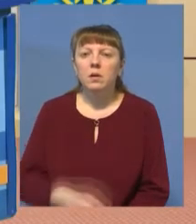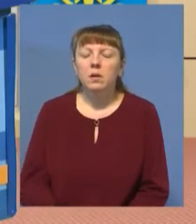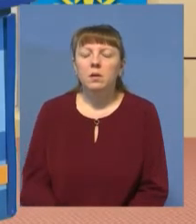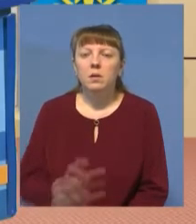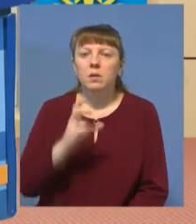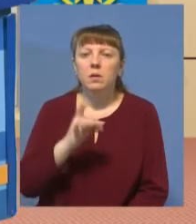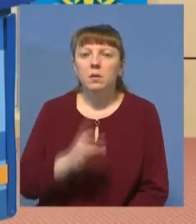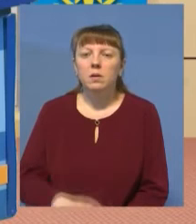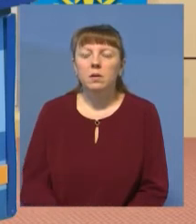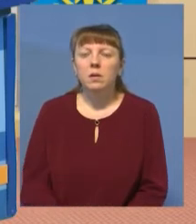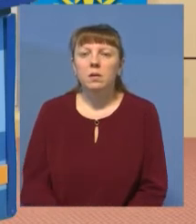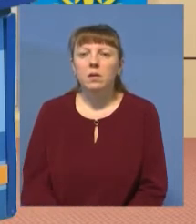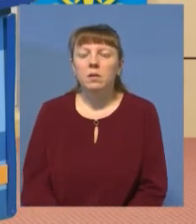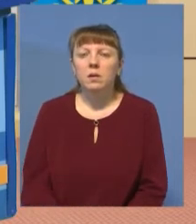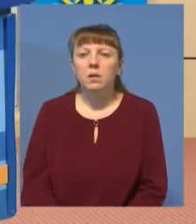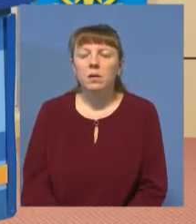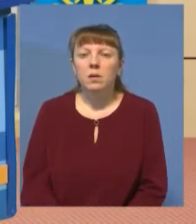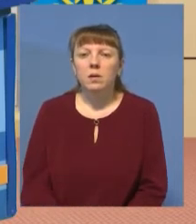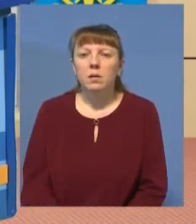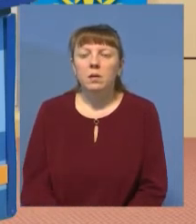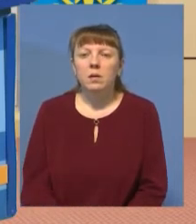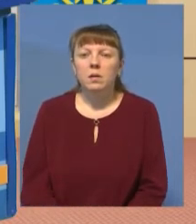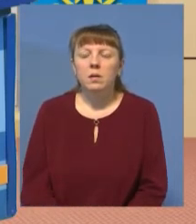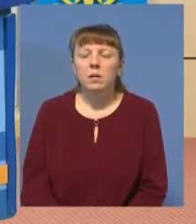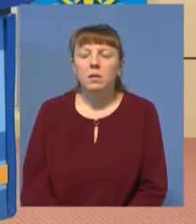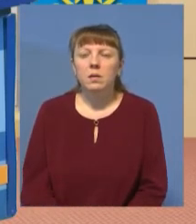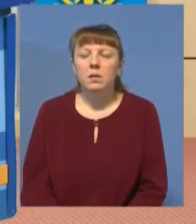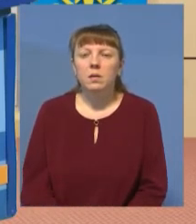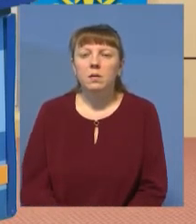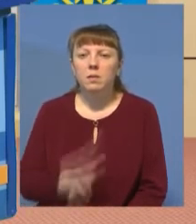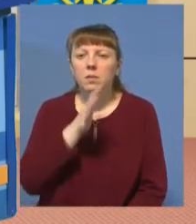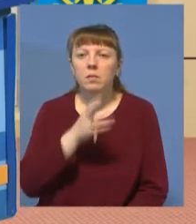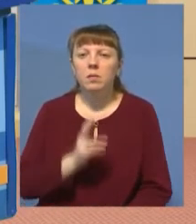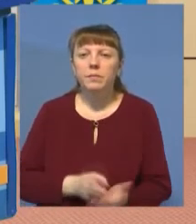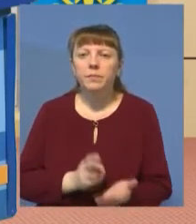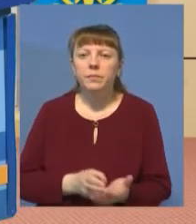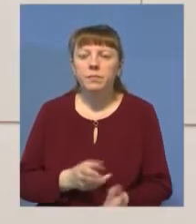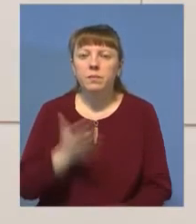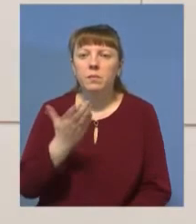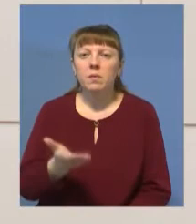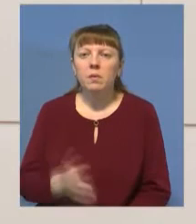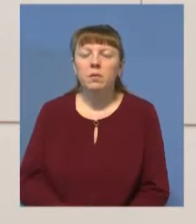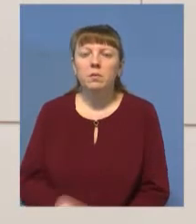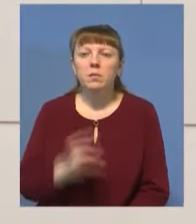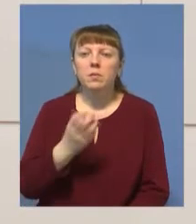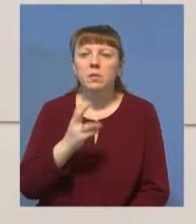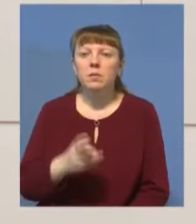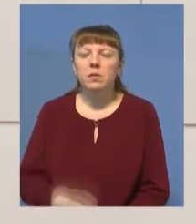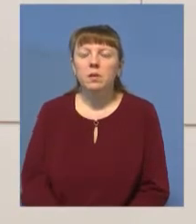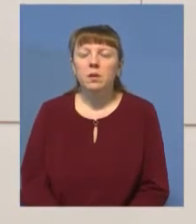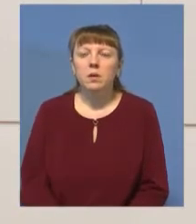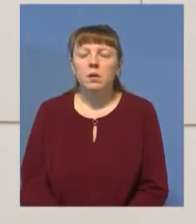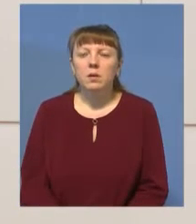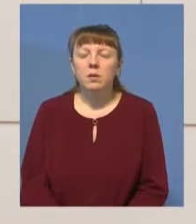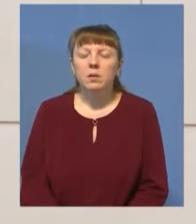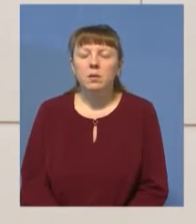некачественном товара, но в то же время законодателем время доказывания возлагает на поставщика. И